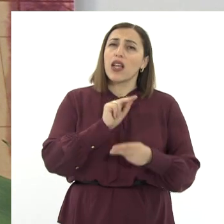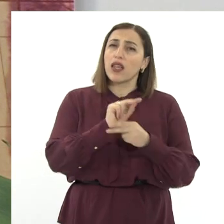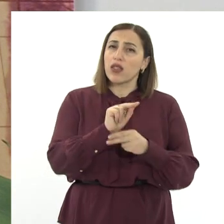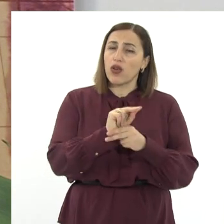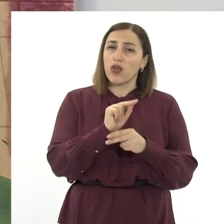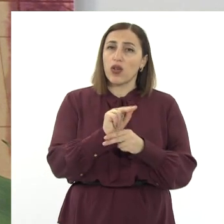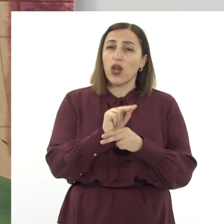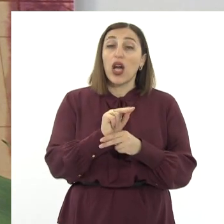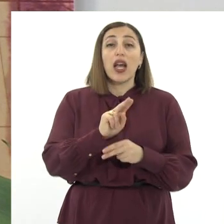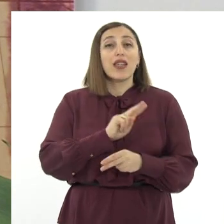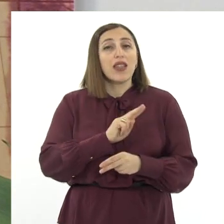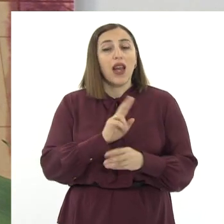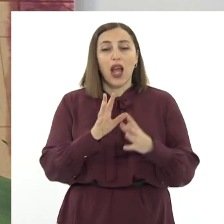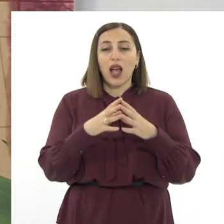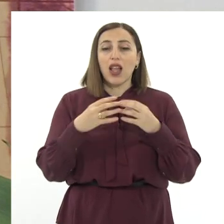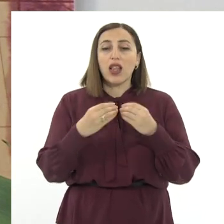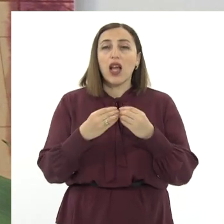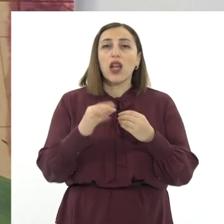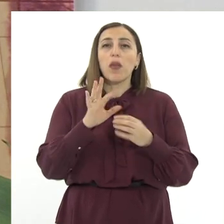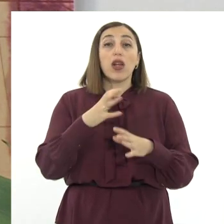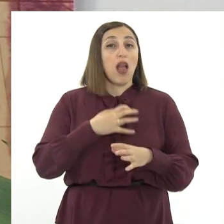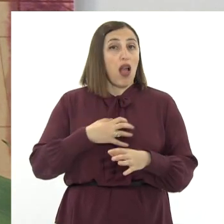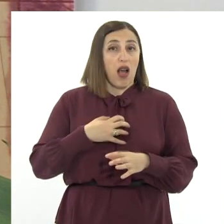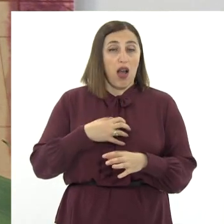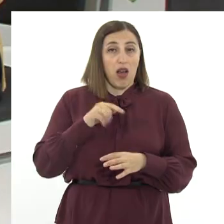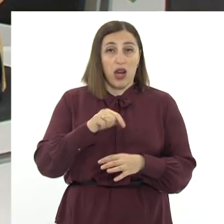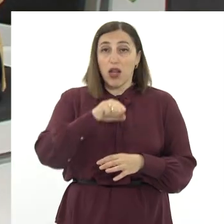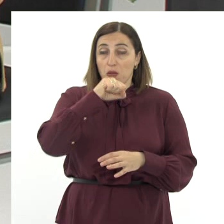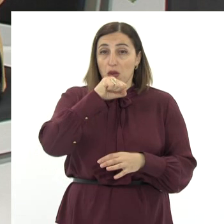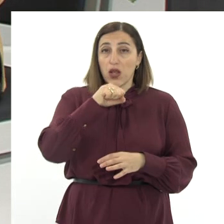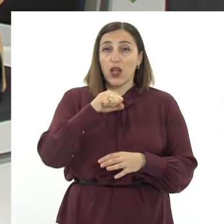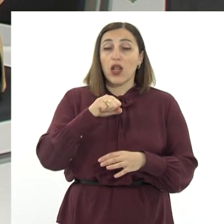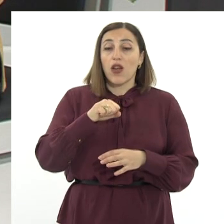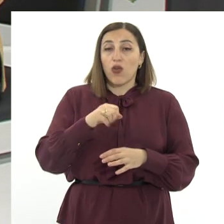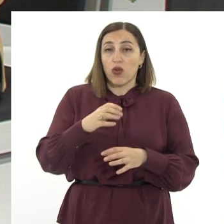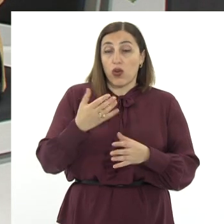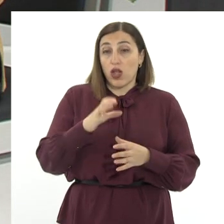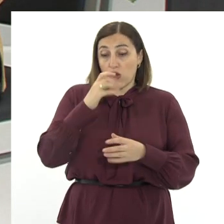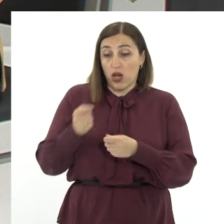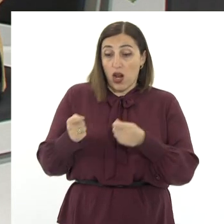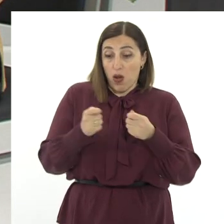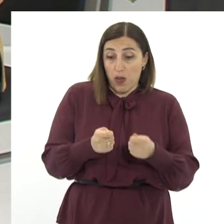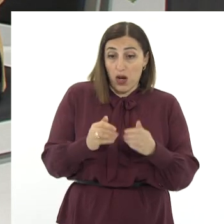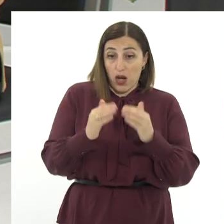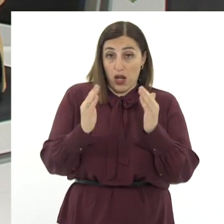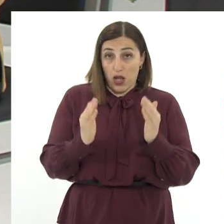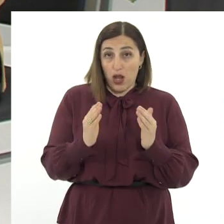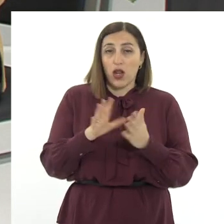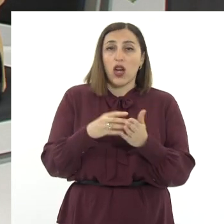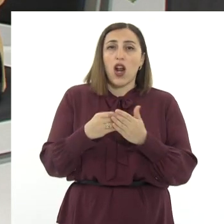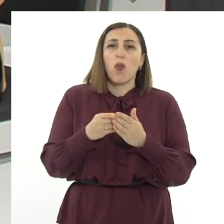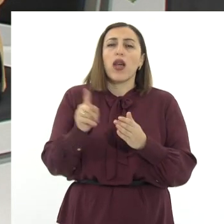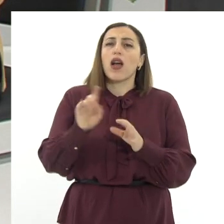դա ընտանիքի ողնաշարն է, իսկ նրանք մտում են ընտանիք, դառնում լիարժեք անդամ, պետք է